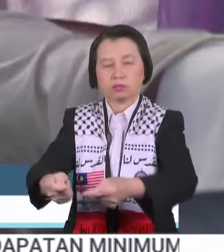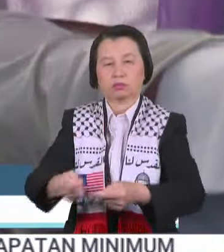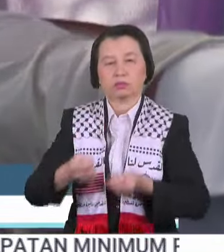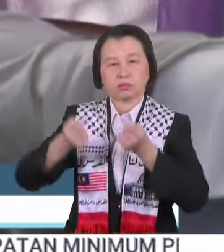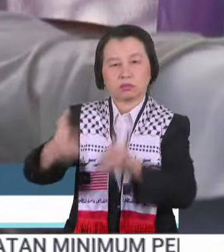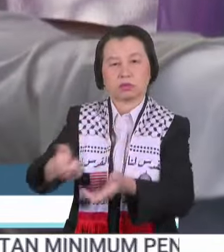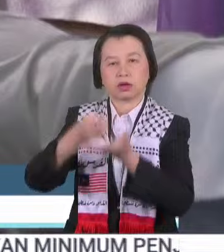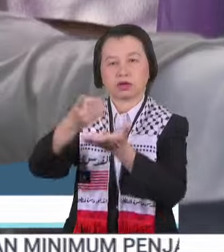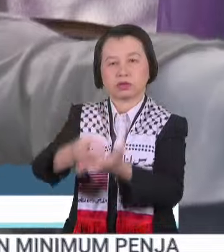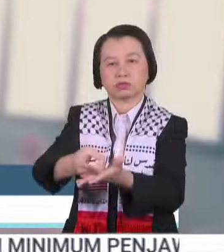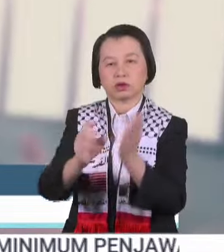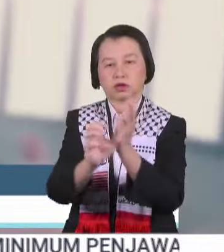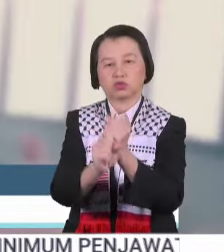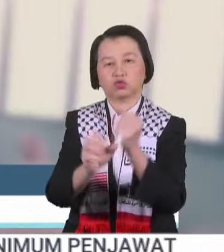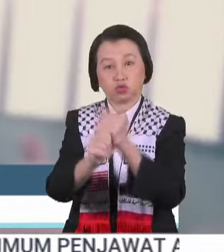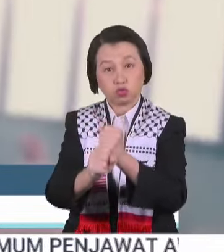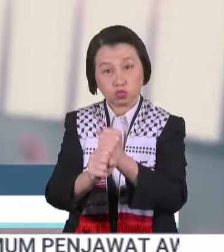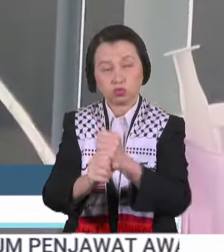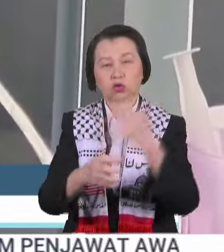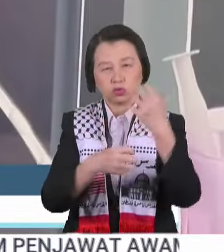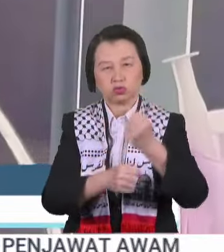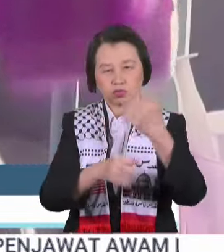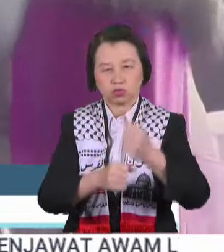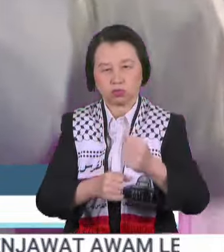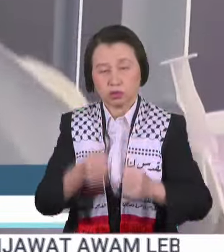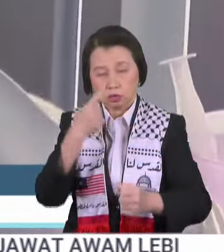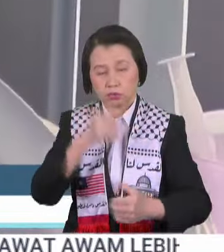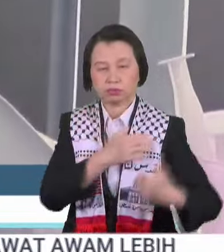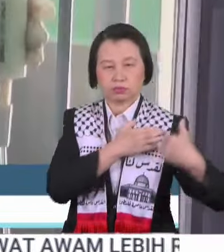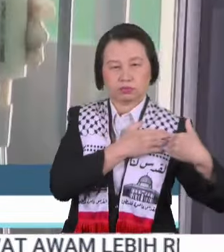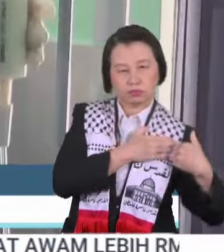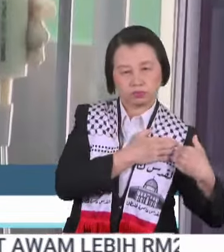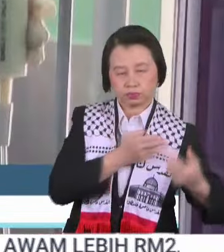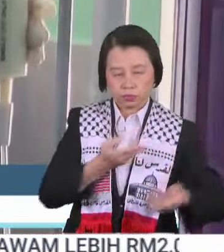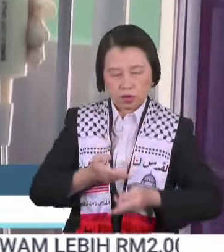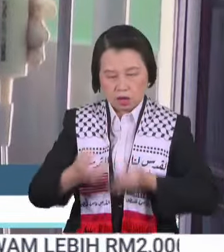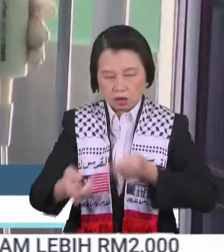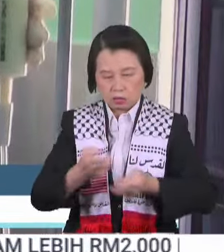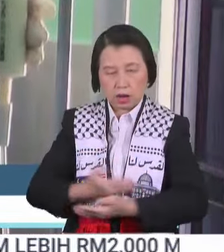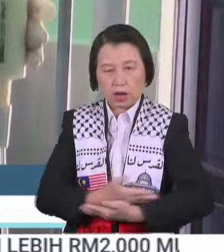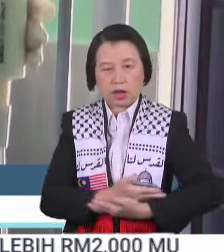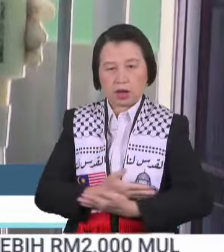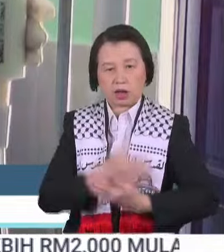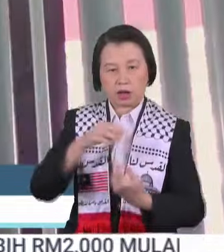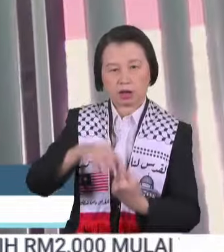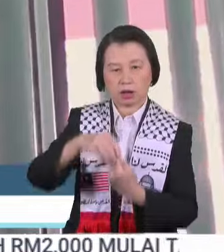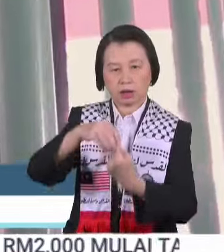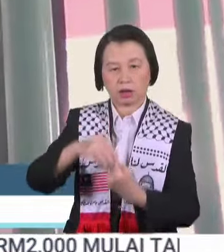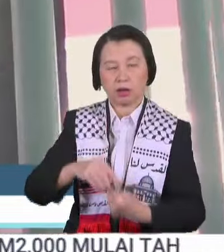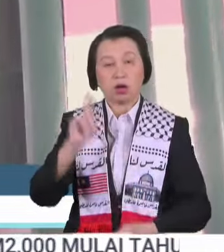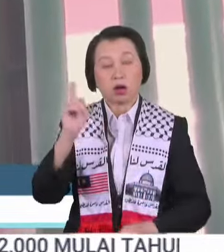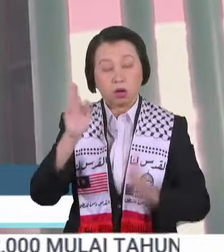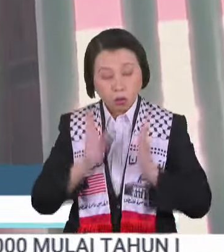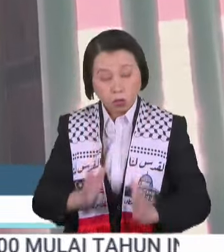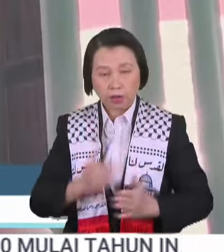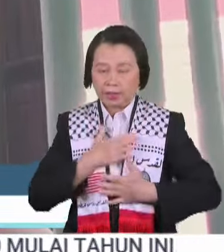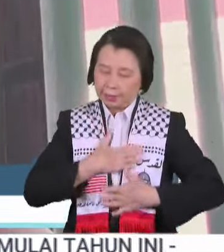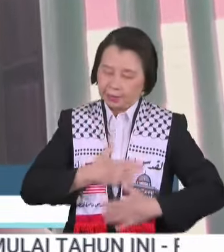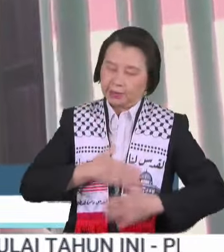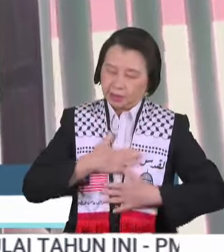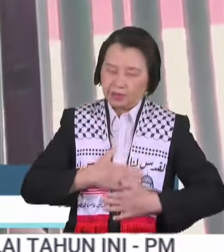Dalam menggarap tanggungjawab mentadbir amanah yang berat dalam menguruskan anak istimewa ini, hanya yang tabah mampu